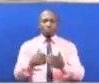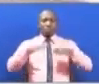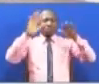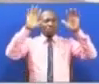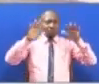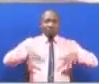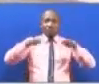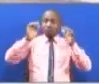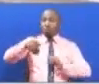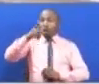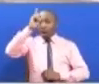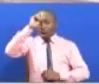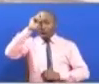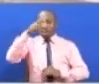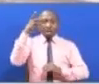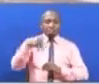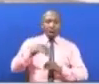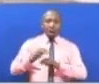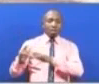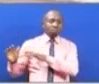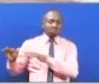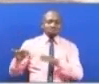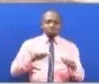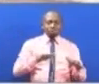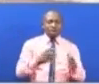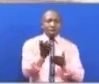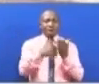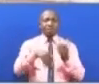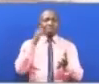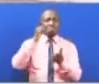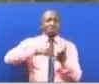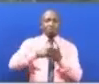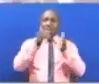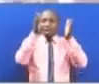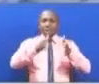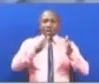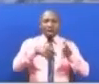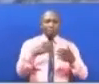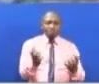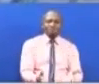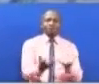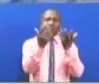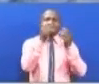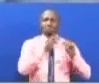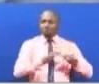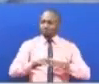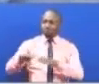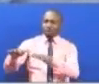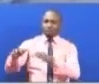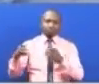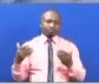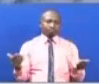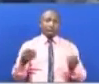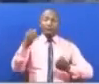zikinyesha zinapita na baadhi ya mifupa ya binadamu ambao wamestiriwa eneo hili. Mkurugenzi wa jiji la Mwanza